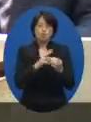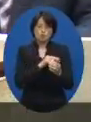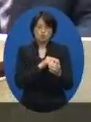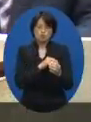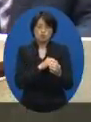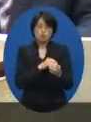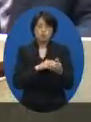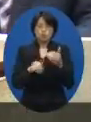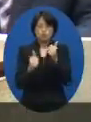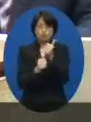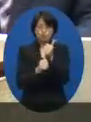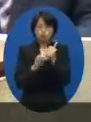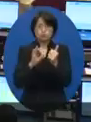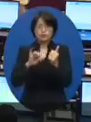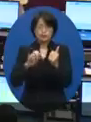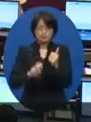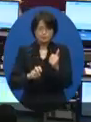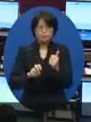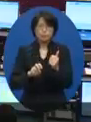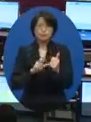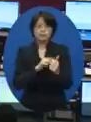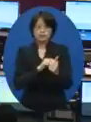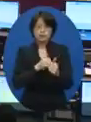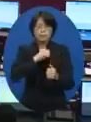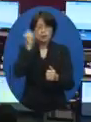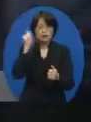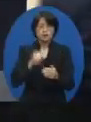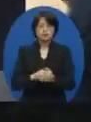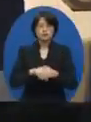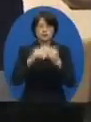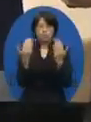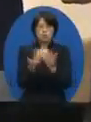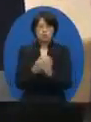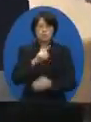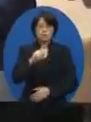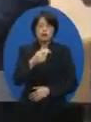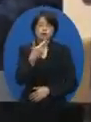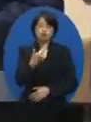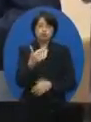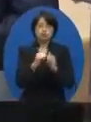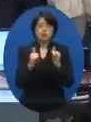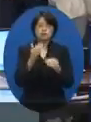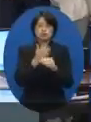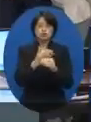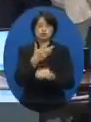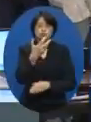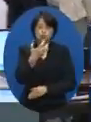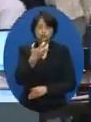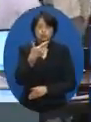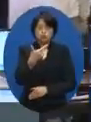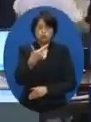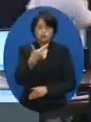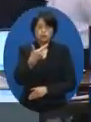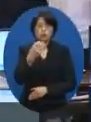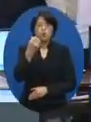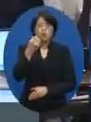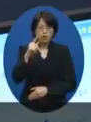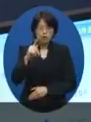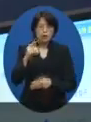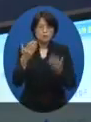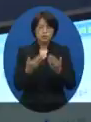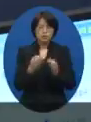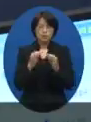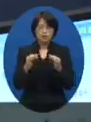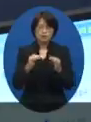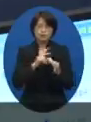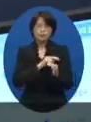의원을 선출했습니다. 김 의원은 재석 의원 106명 가운데 76명의 찬성표를 받고 임 의원은